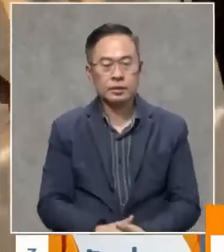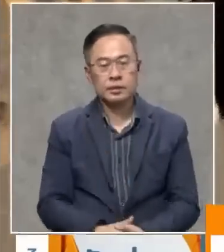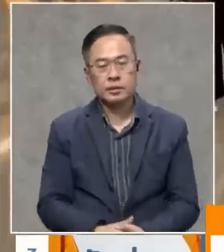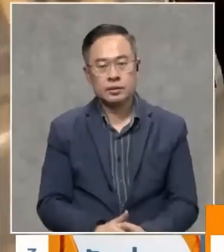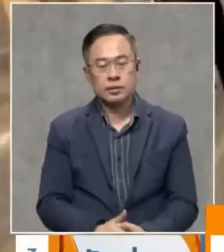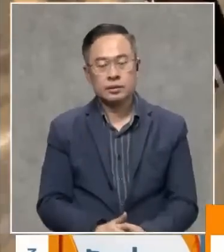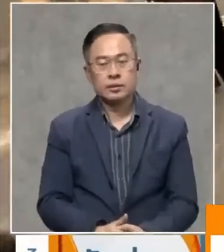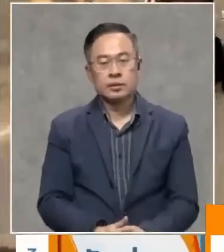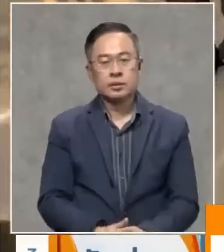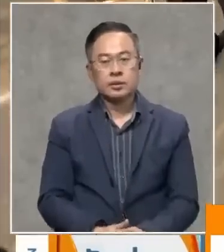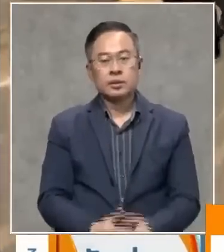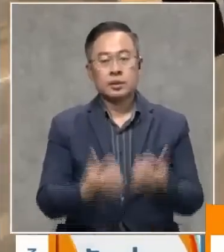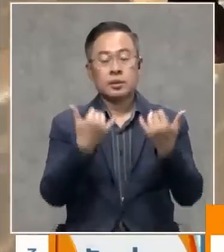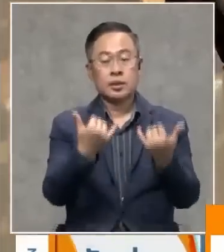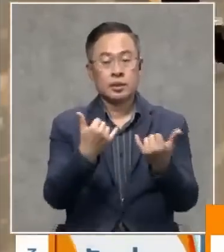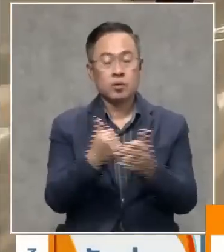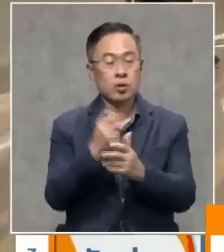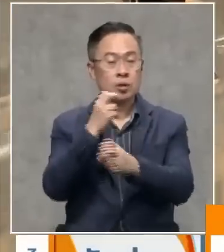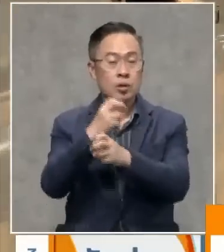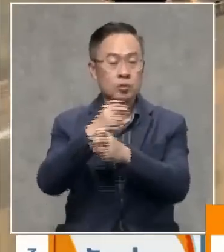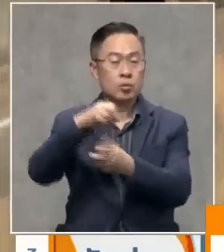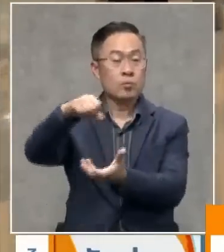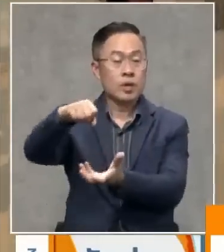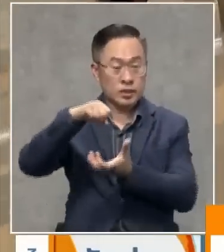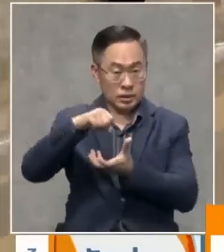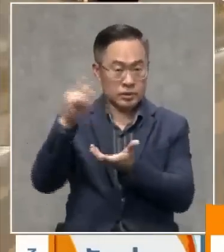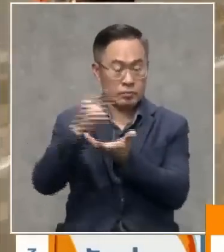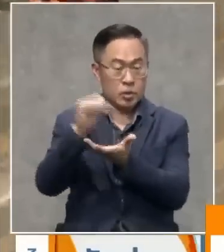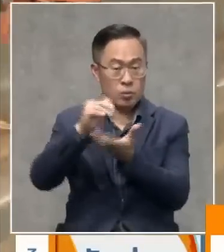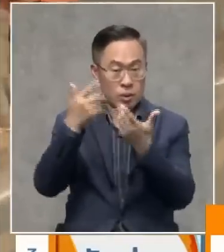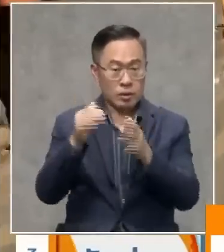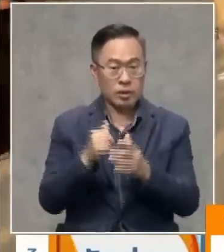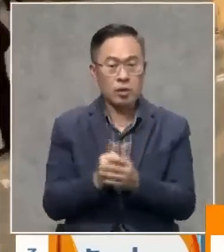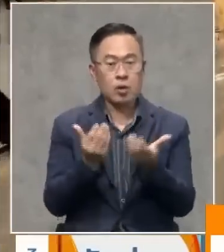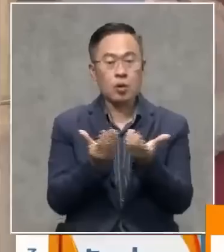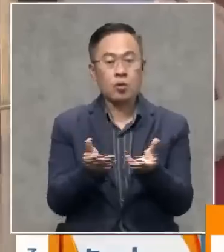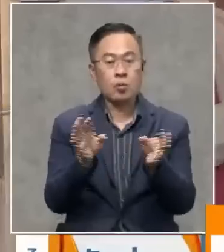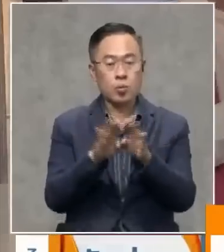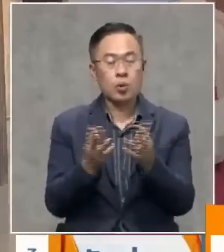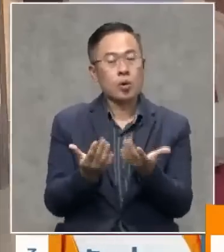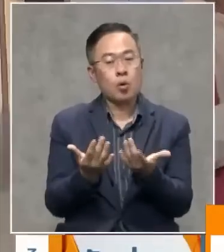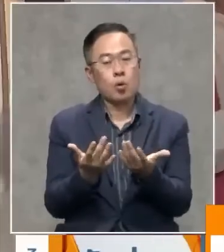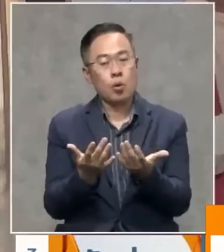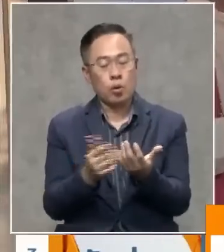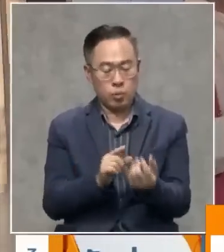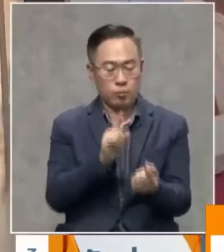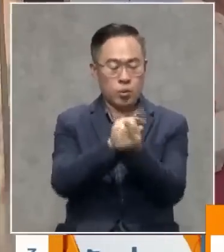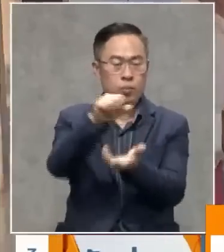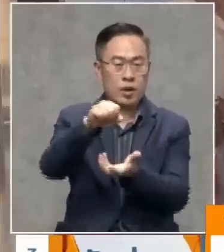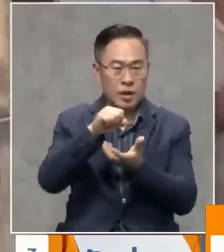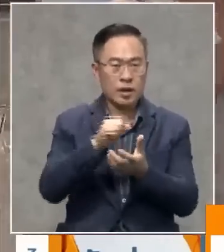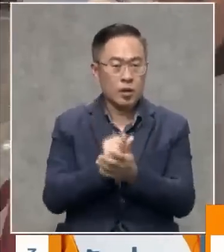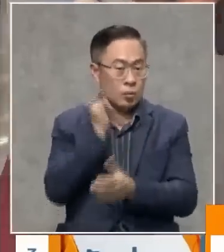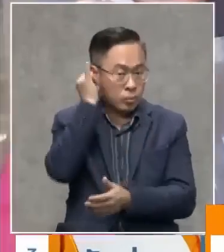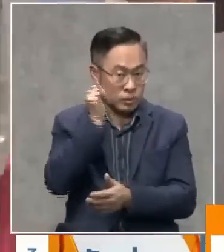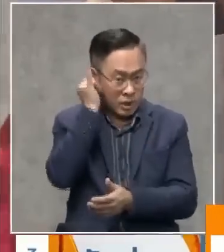ายงานบอกว่าทันทีที่อัฐิของน้องดอมเดินทางมาถึงเนี่ยนะคะทางครอบครัวก็ไปรอรับละค่ะคุณยายของน้องดอมมาด้